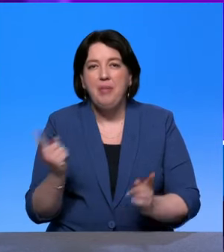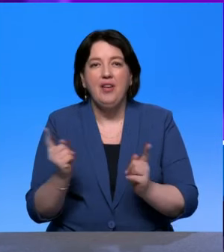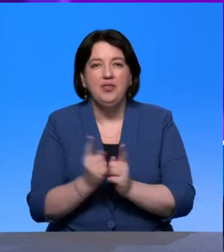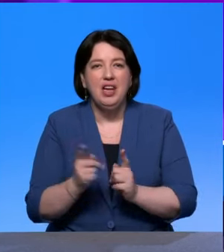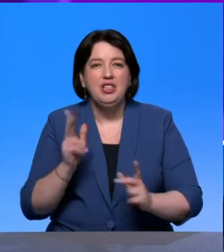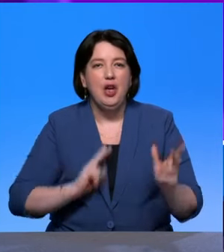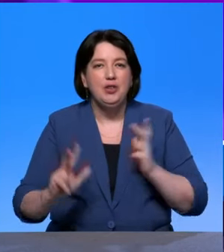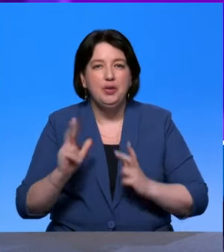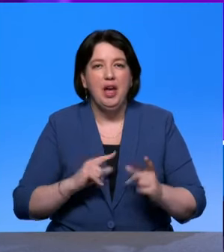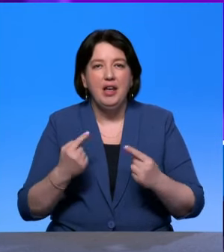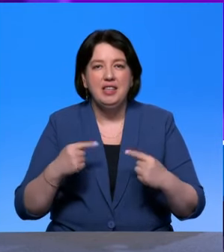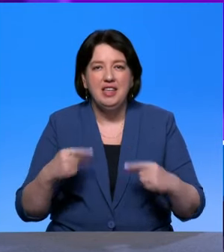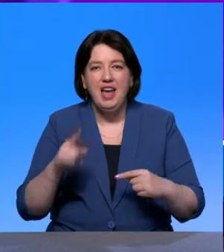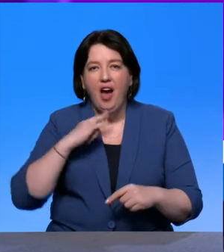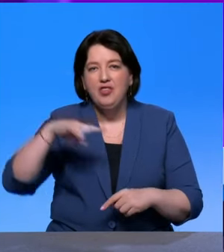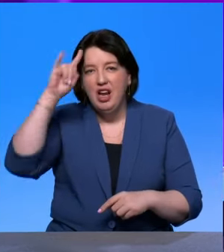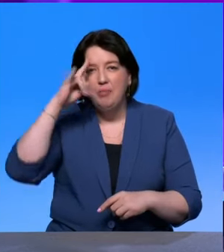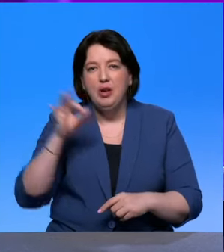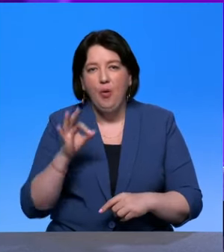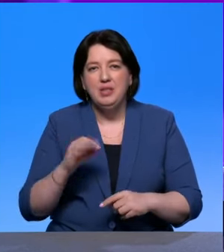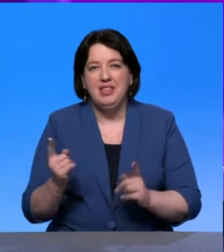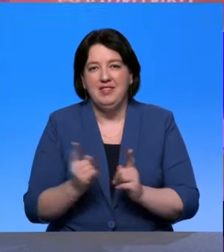промышленных предприятий в Челябинской области.